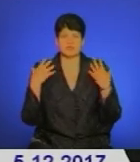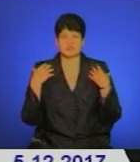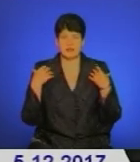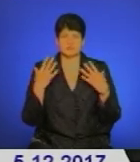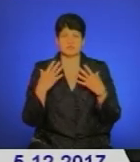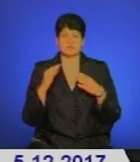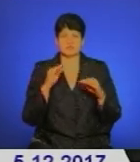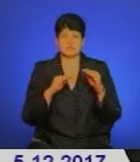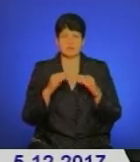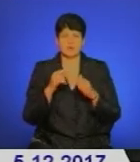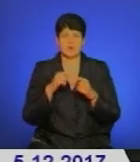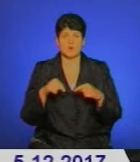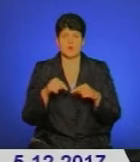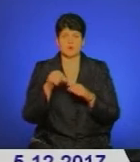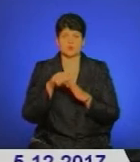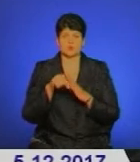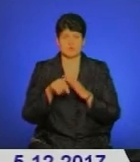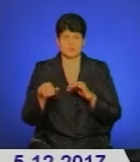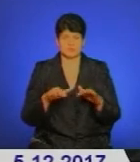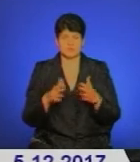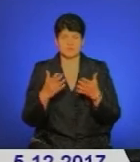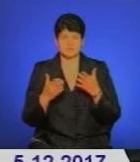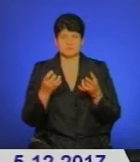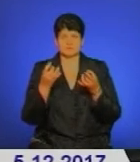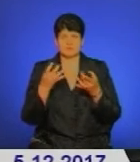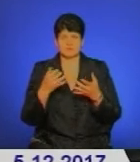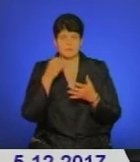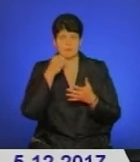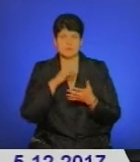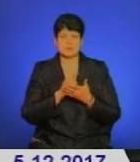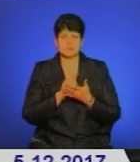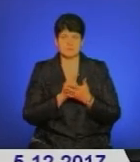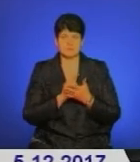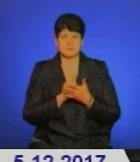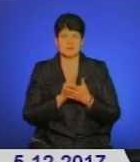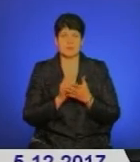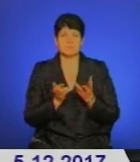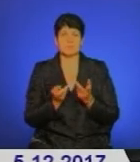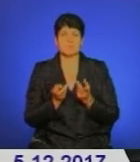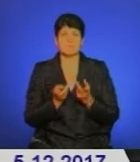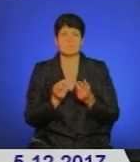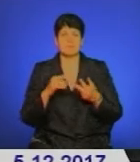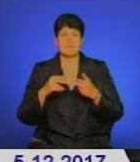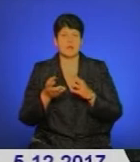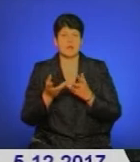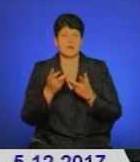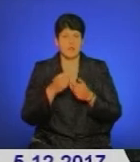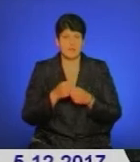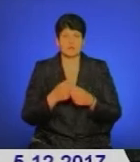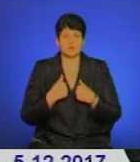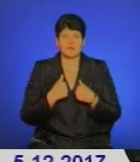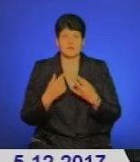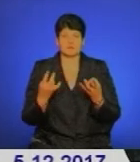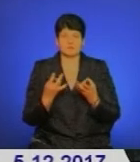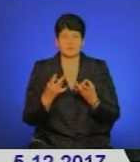складу органів внутрішніх справ. Тобто, якщо цивільним пенсіонерам індексують, перераховують, що нам потрібно,